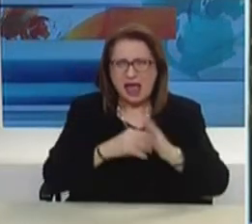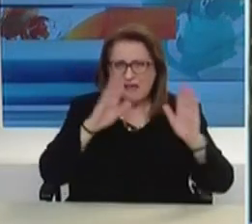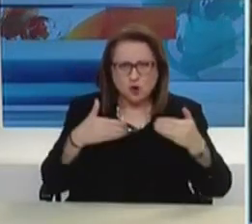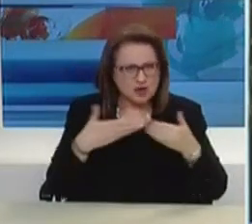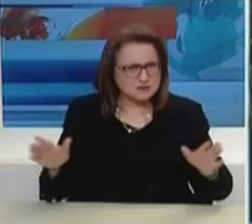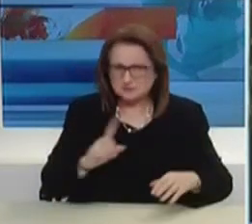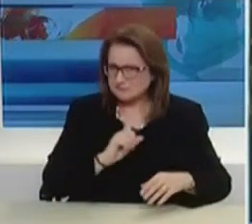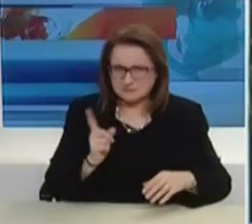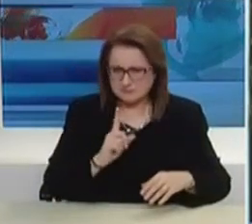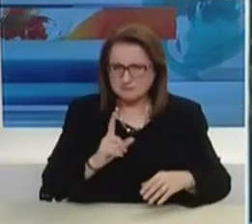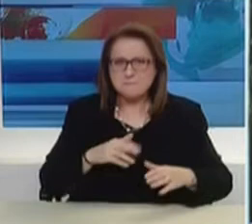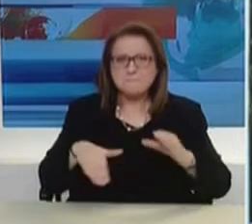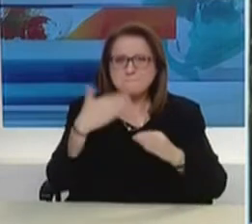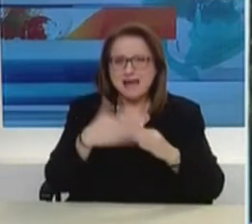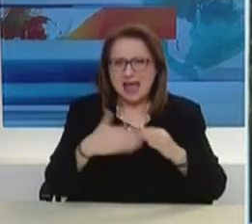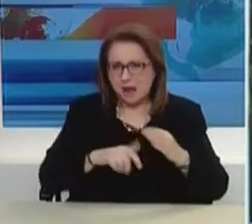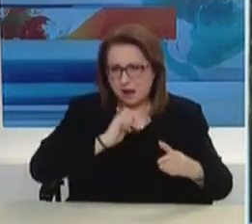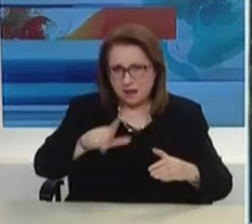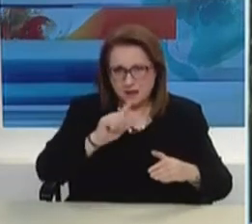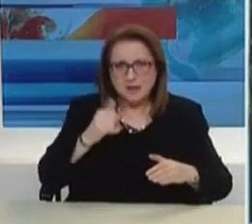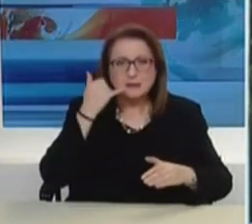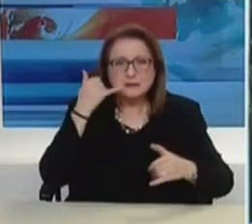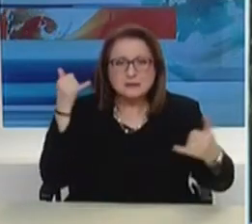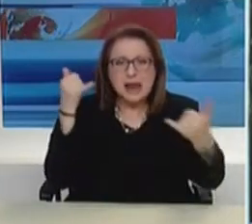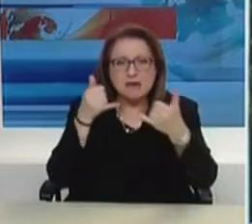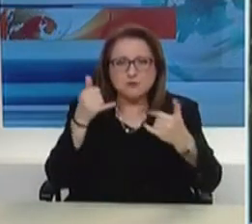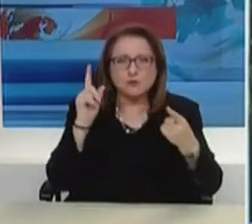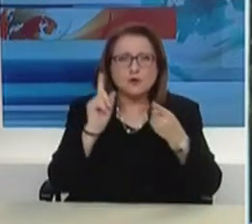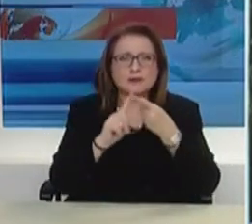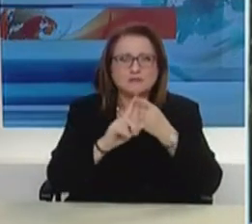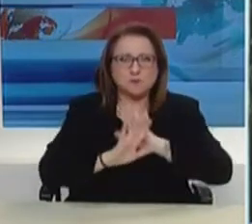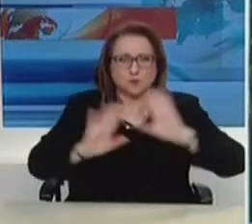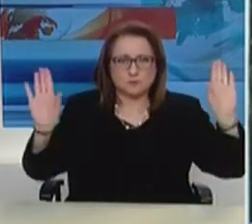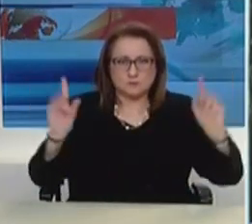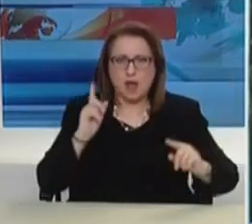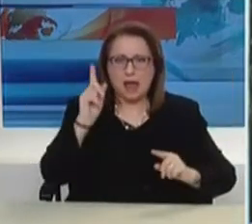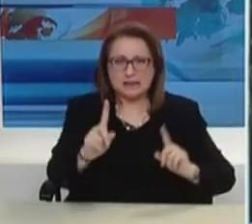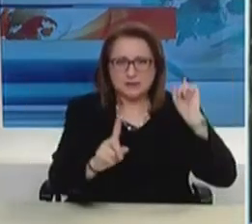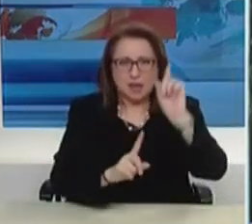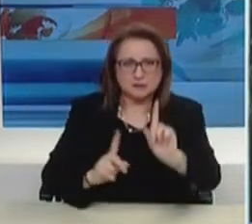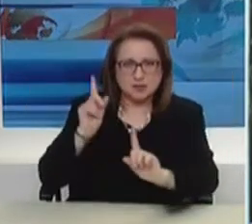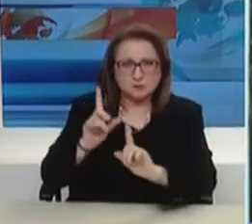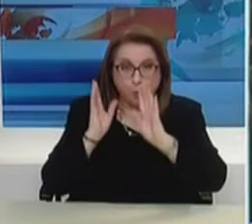έτσι ώστε να αποφευχθεί η άσκοπη επίσκεψη συμπολιτών μας στις εφορίες.